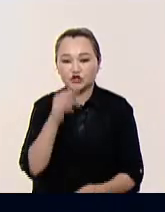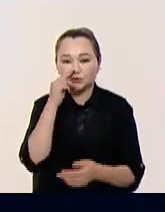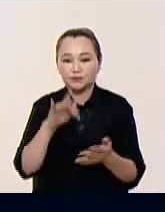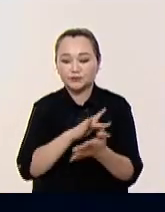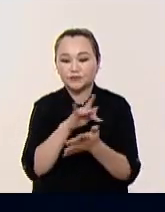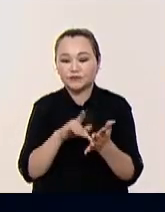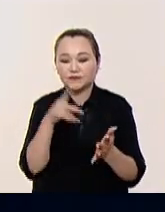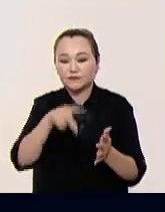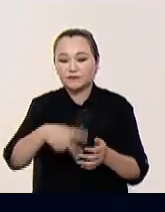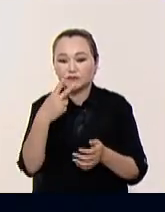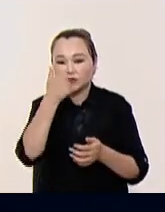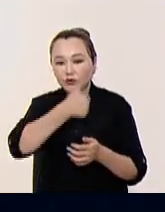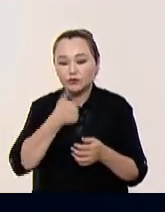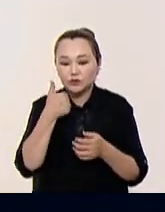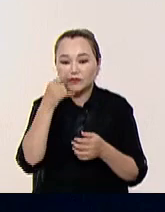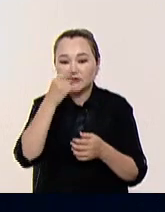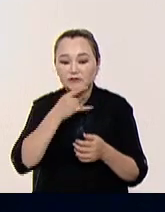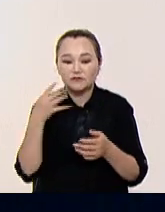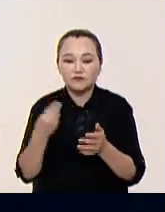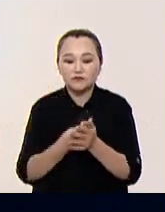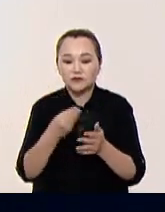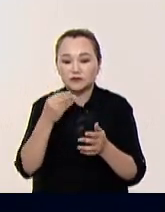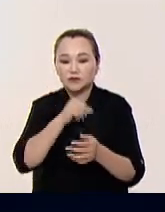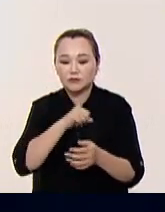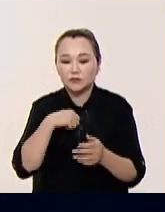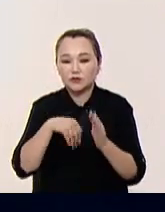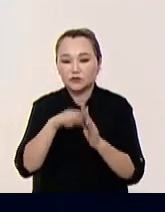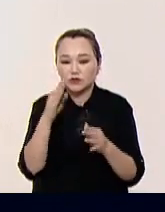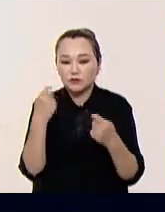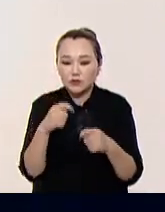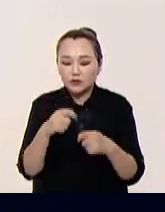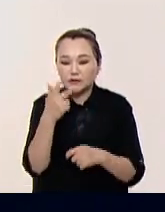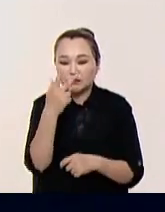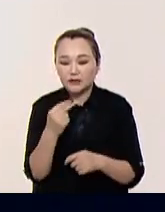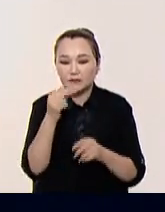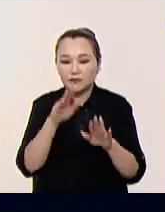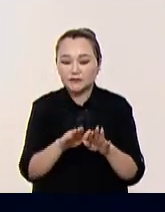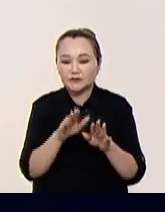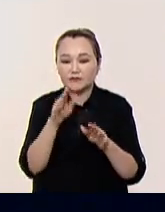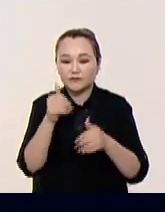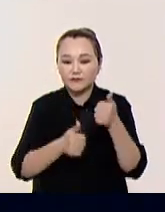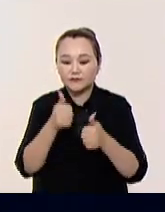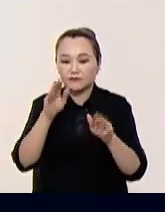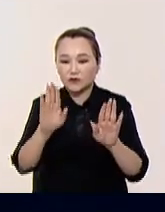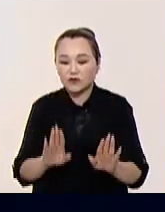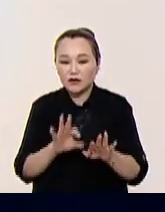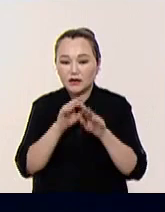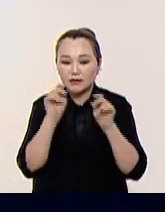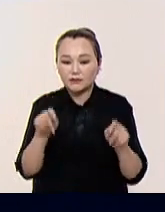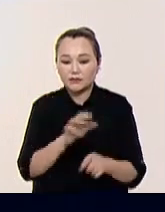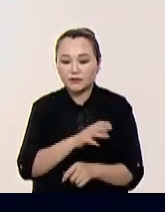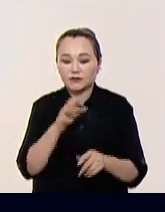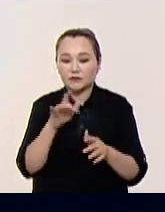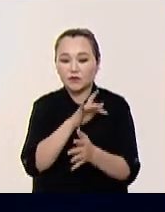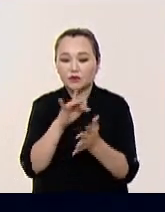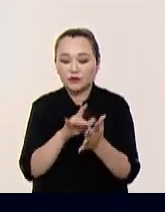Шымкентте 2022 жылғы Қазақстанның үздік тауары атты 3 күндік өңірлік байқау көрмесі ашылды. Шараға